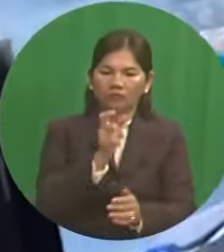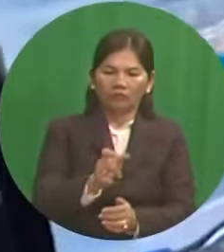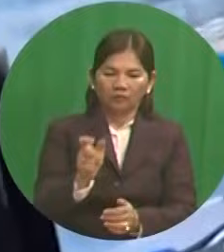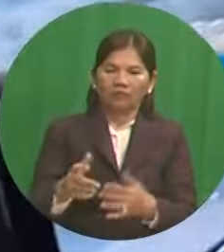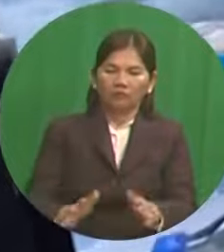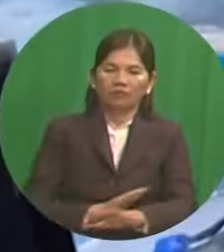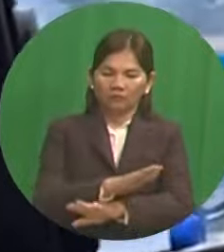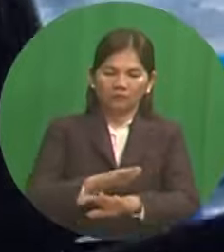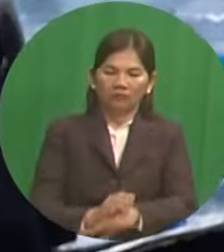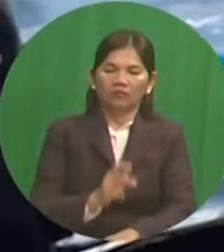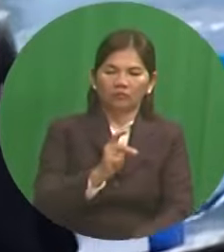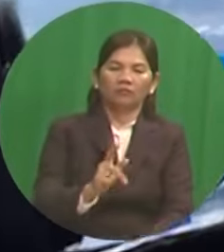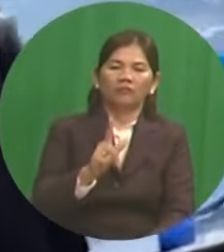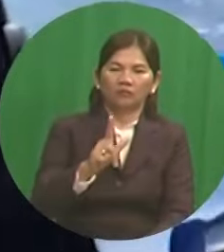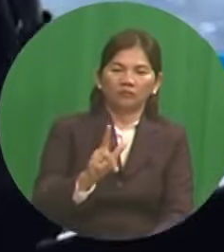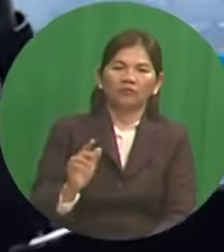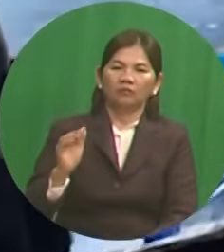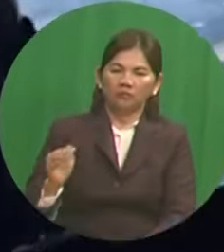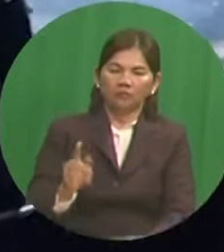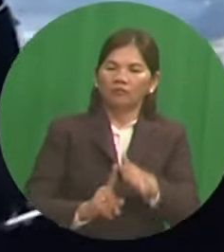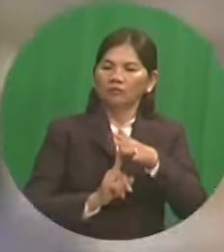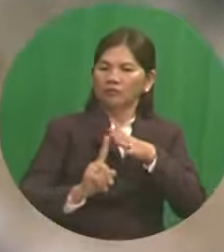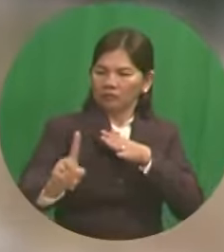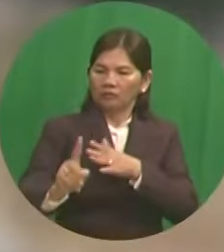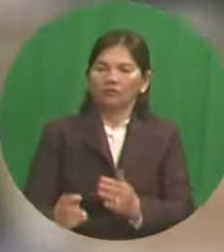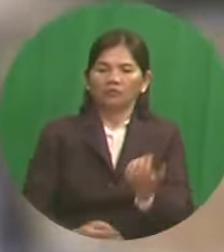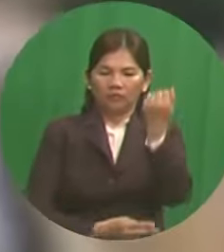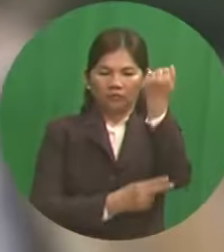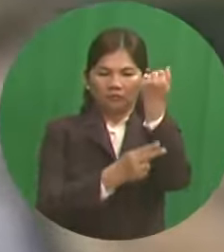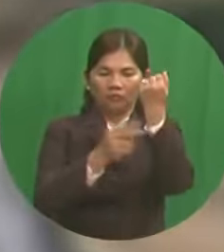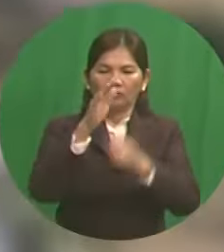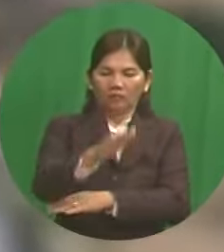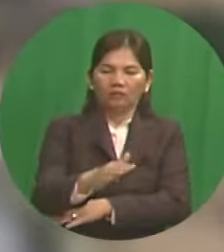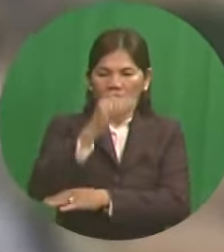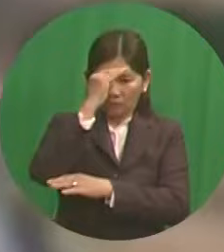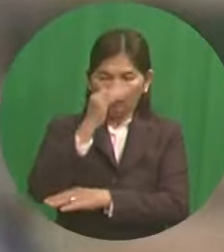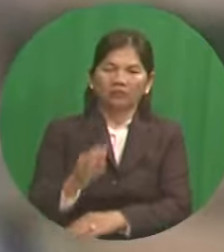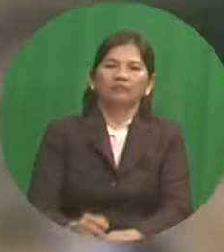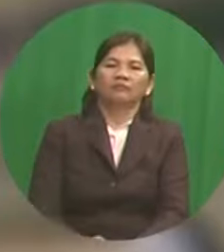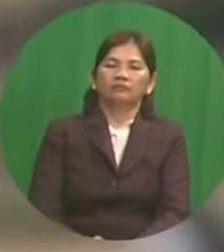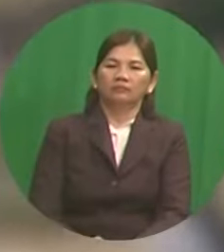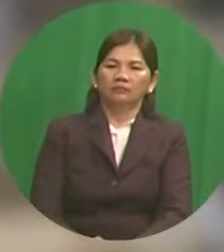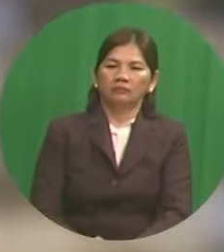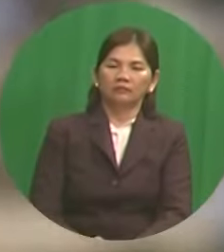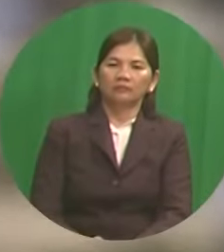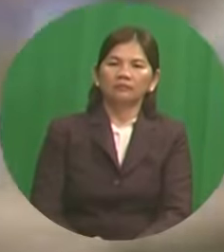នាក់នៅក្នុងស្រុកគូសាដាស៊ីត្រូវជម្លៀសចេញពីសណ្ឋាគារមួយកាលពីល្ងាចថ្ងៃសៅរ៍កន្លងទៅដែរ